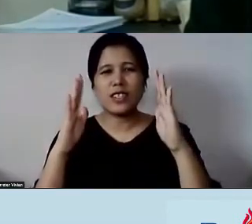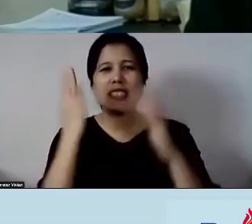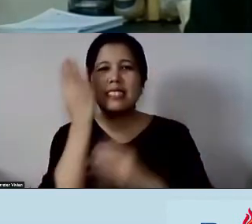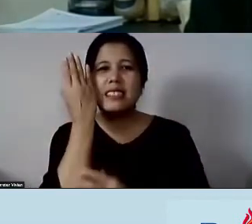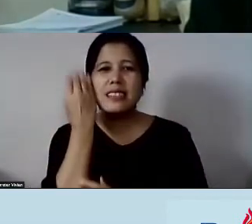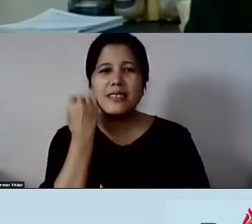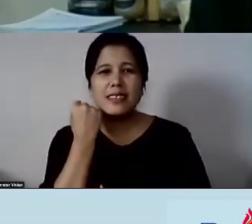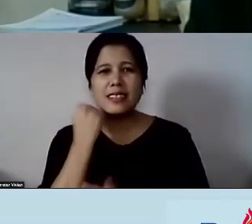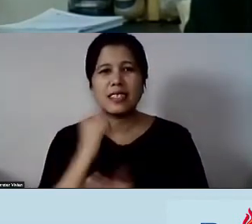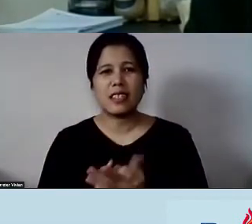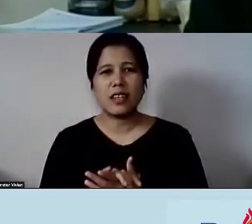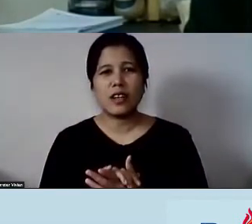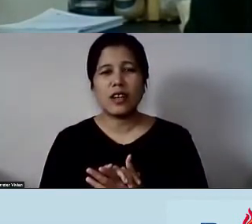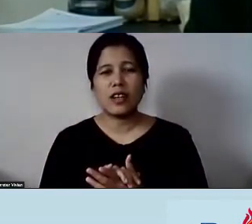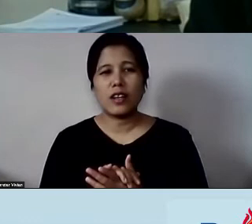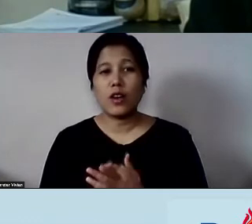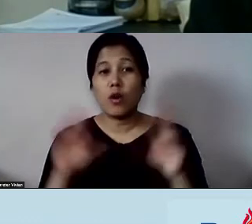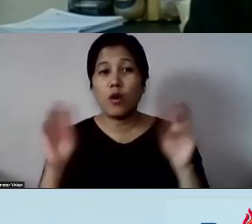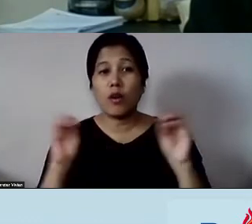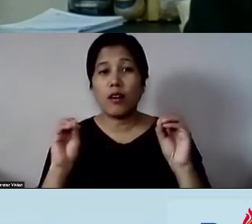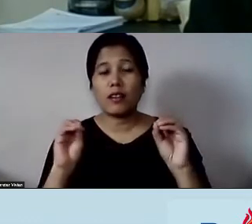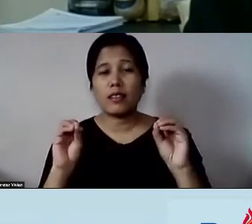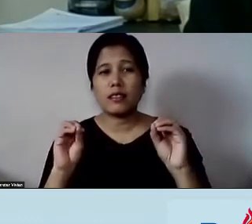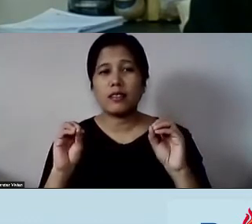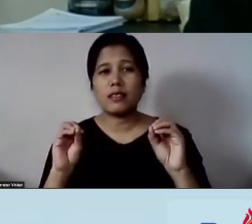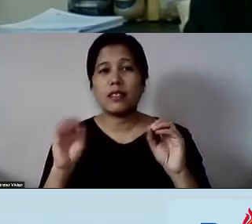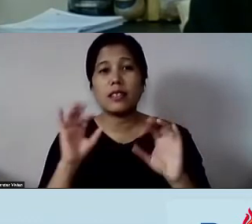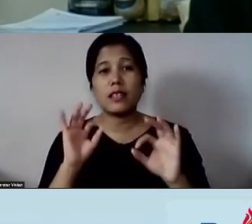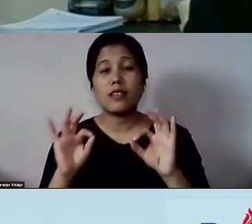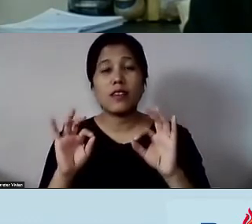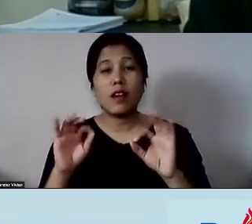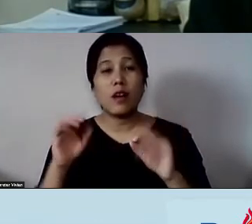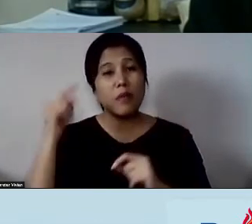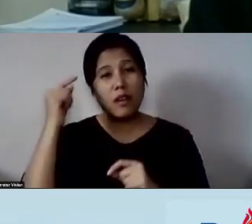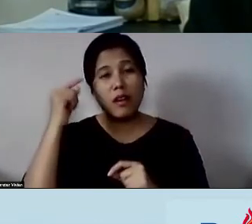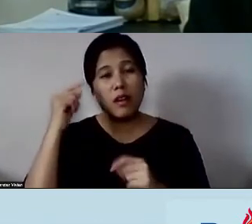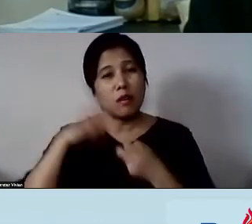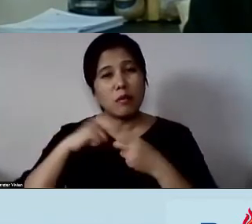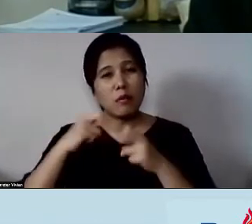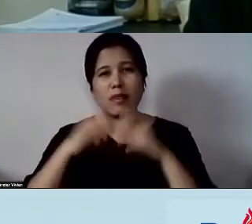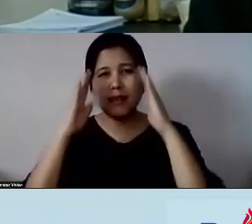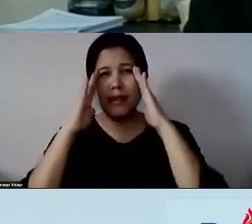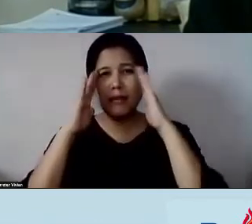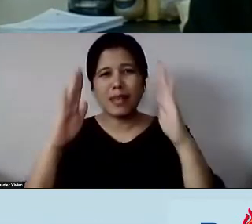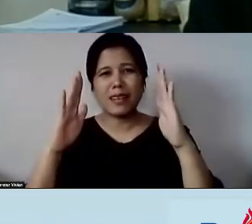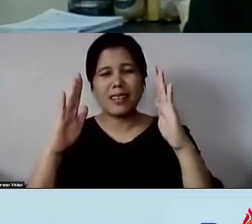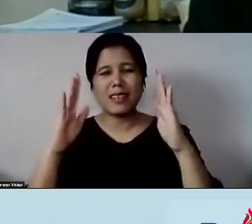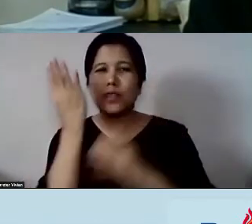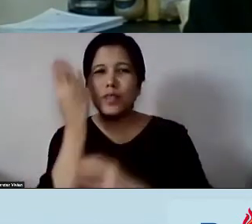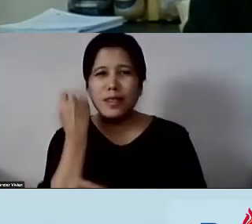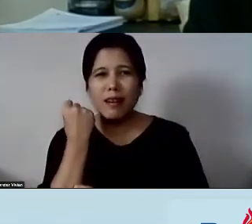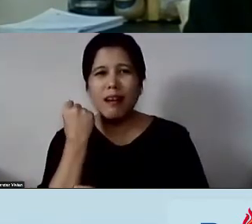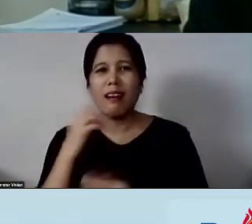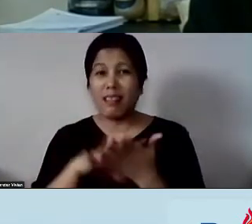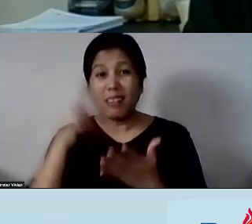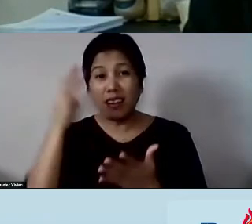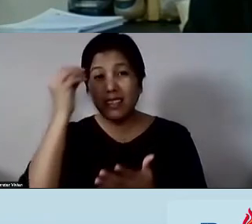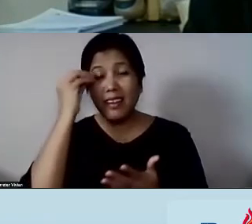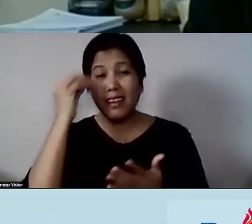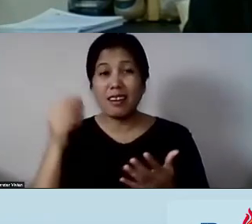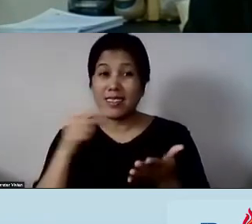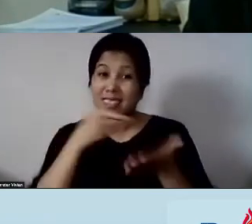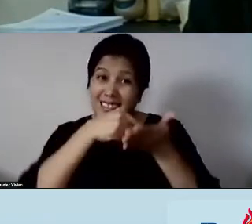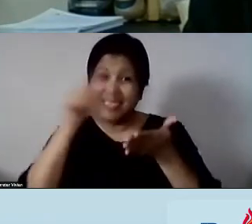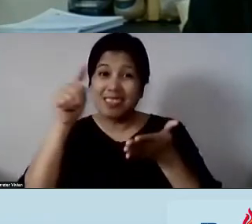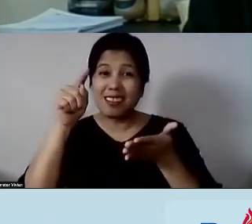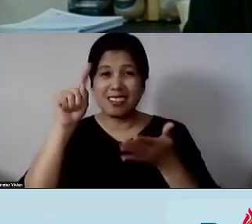ADHD, hindi naman nakalagay yung term na ADHD, pero kung may impairment ka when it comes to paying attention, learning, parang gano'n, nakalagay naman doon. So chinek ko na